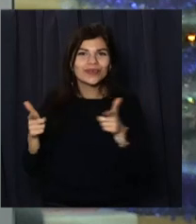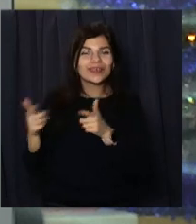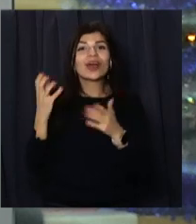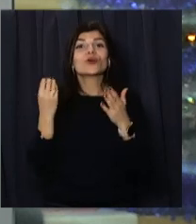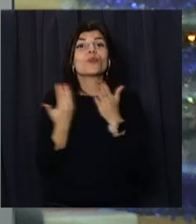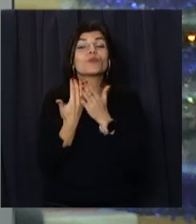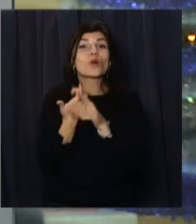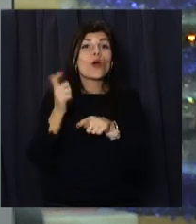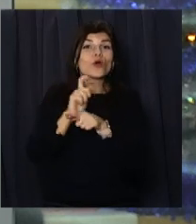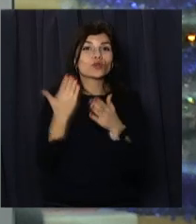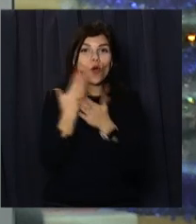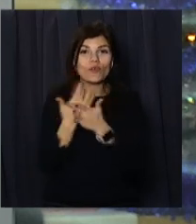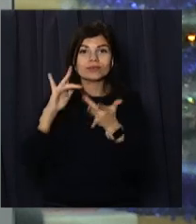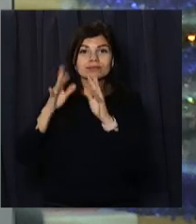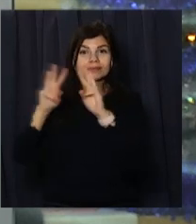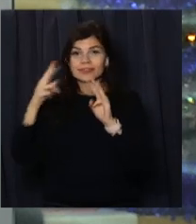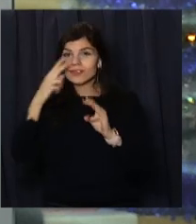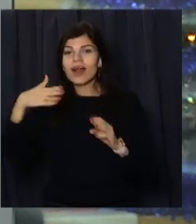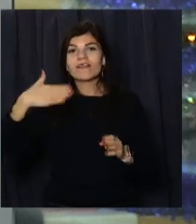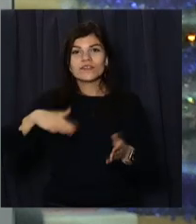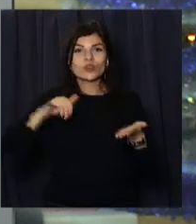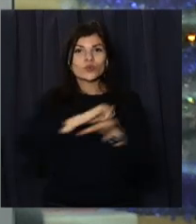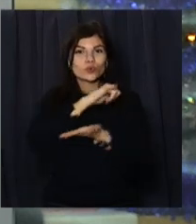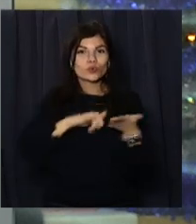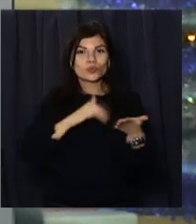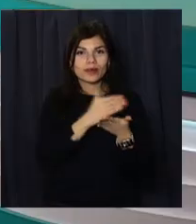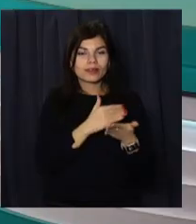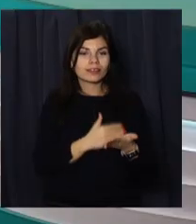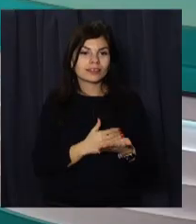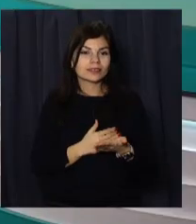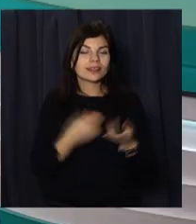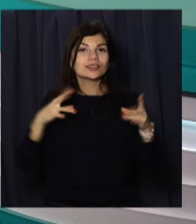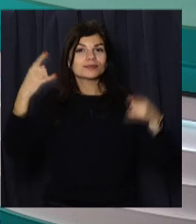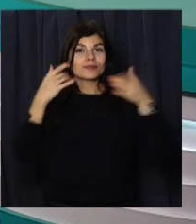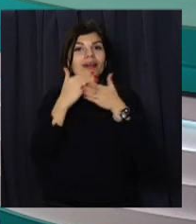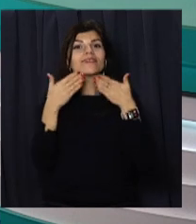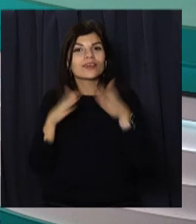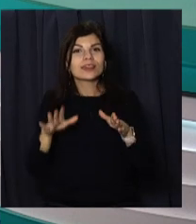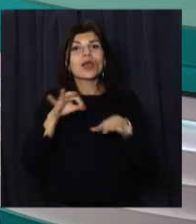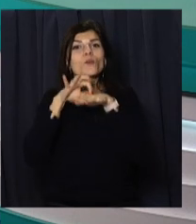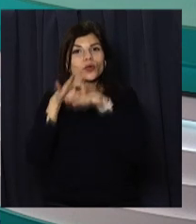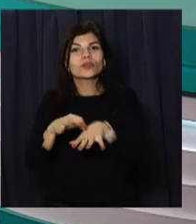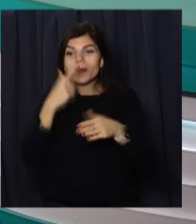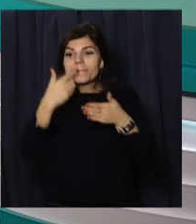на нашому сайті opentv.media. Сюжети переглядайте на нашому YouTube. Залишайтесь